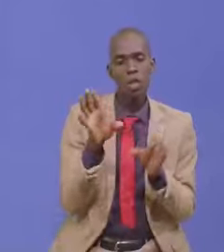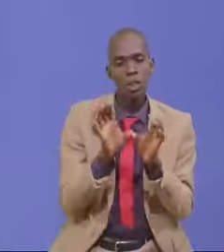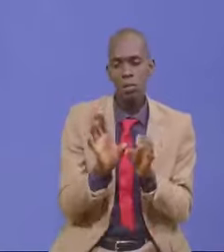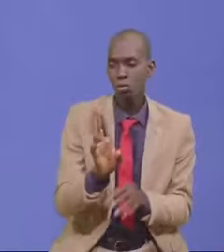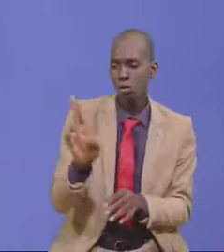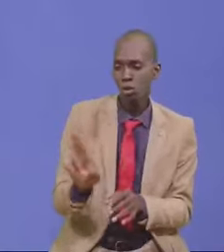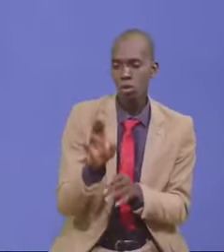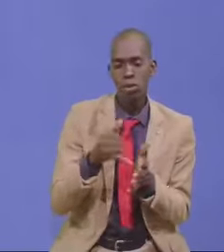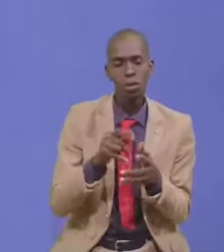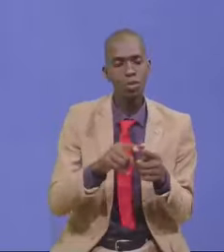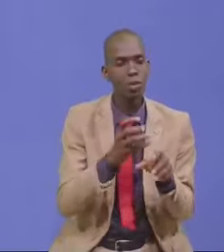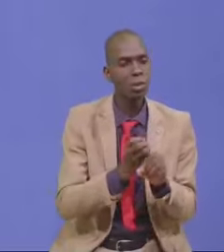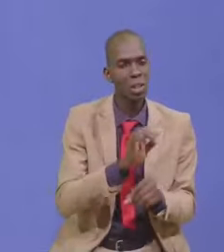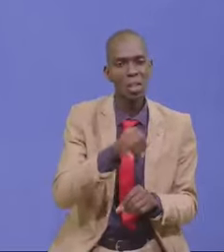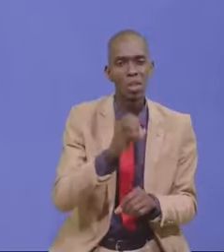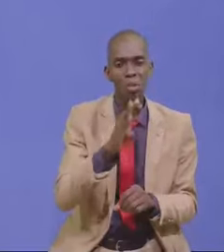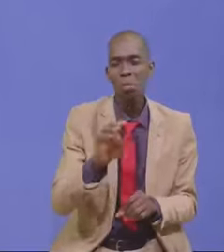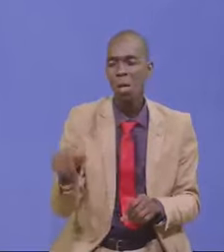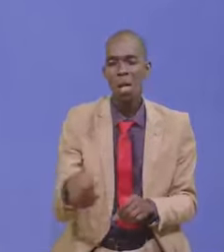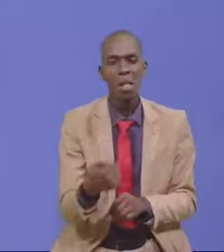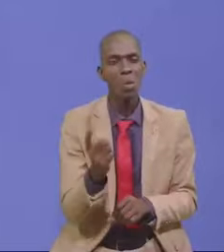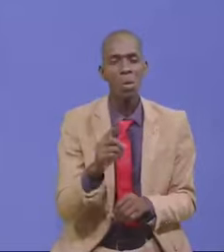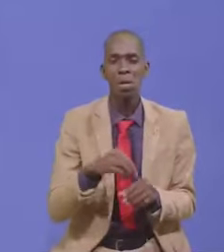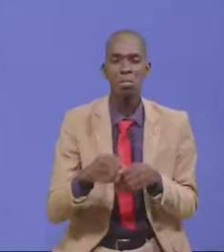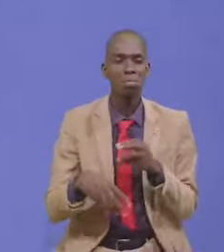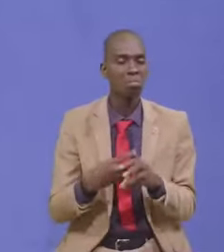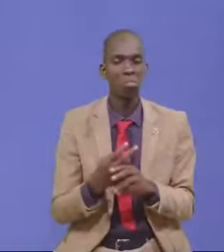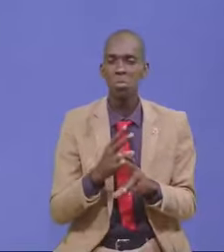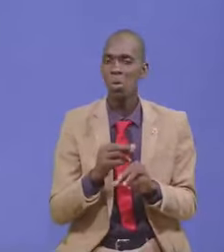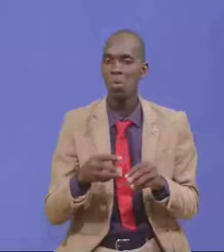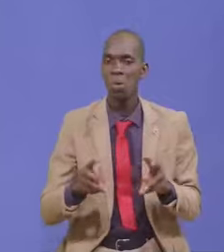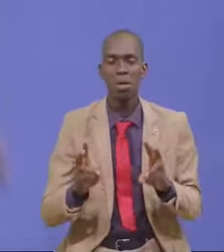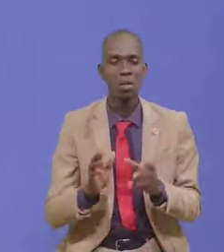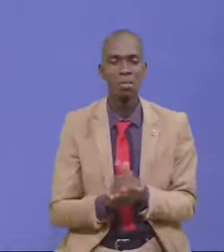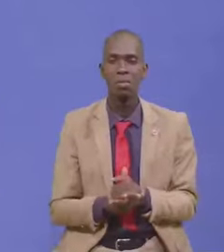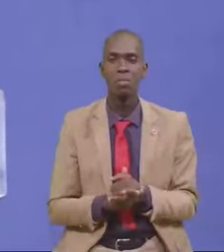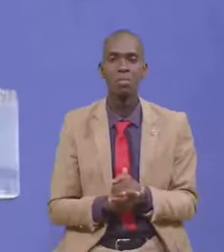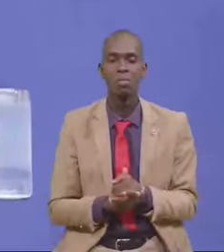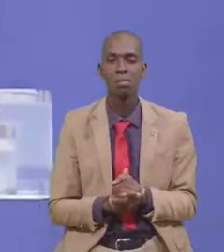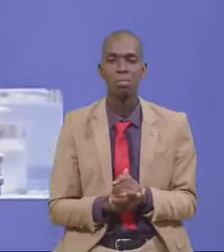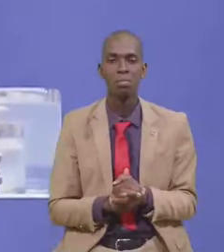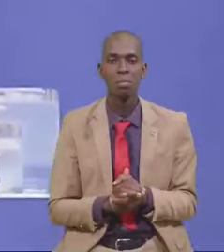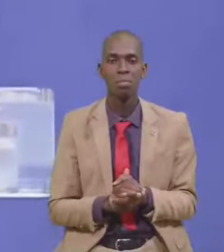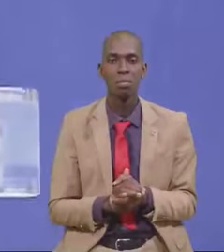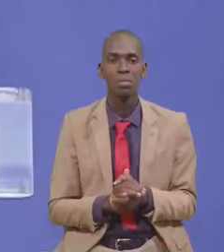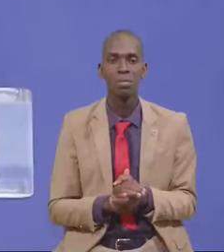Et les diplômes que tu auras, après ta mort, même tes enfants ne peuvent pas prendre ces diplômes pour aller chercher un emploi avec.